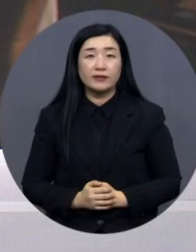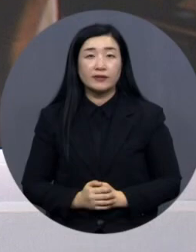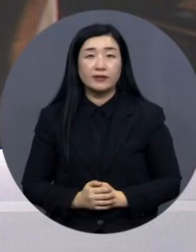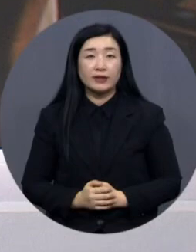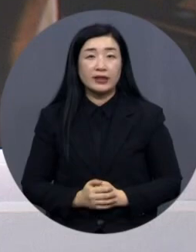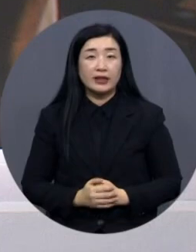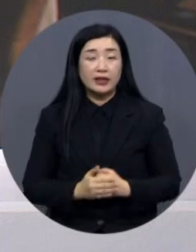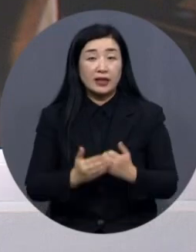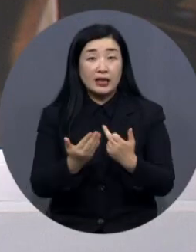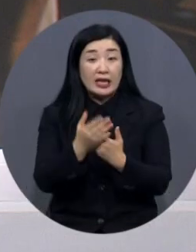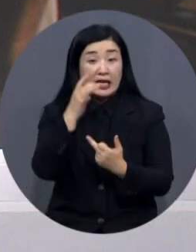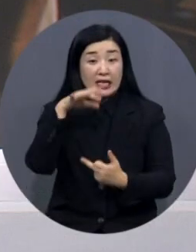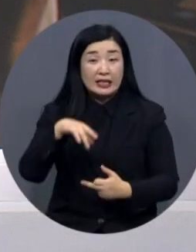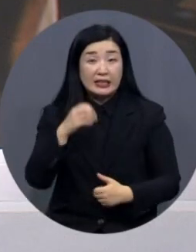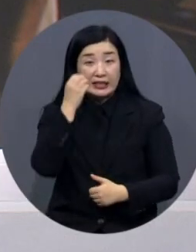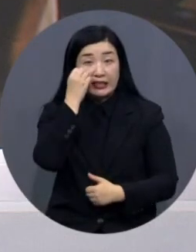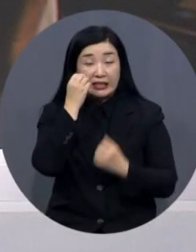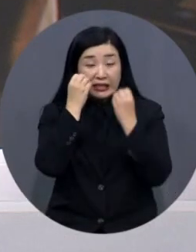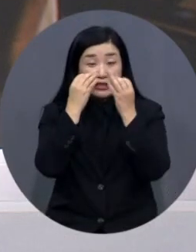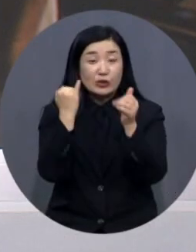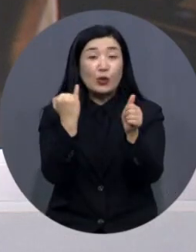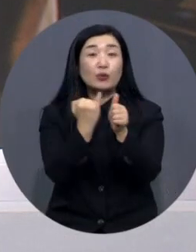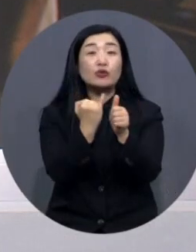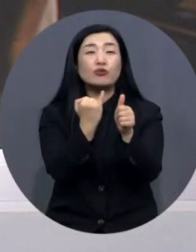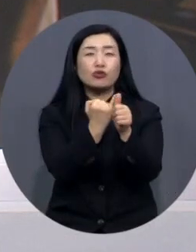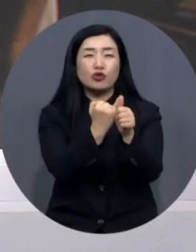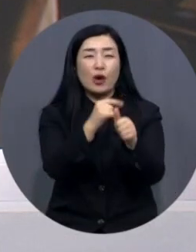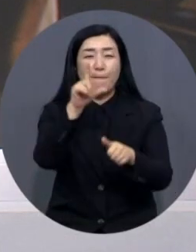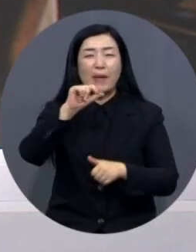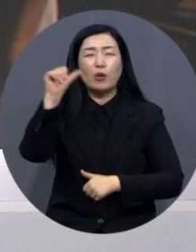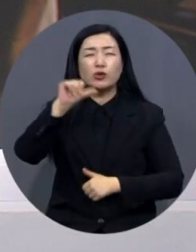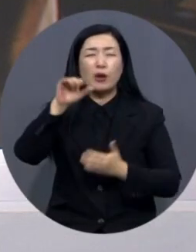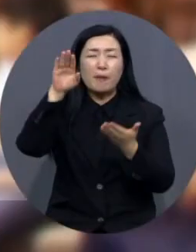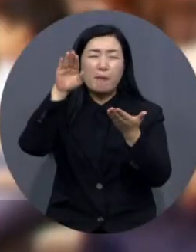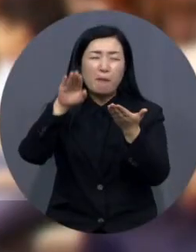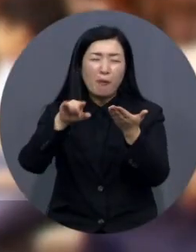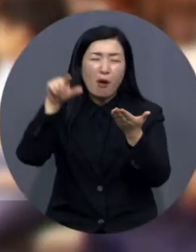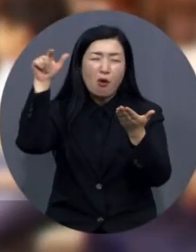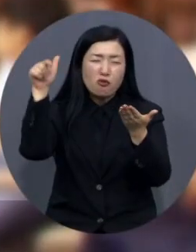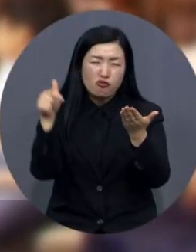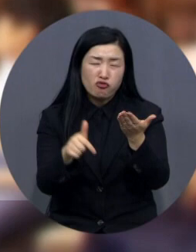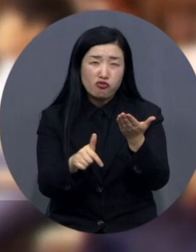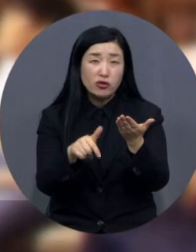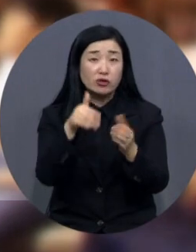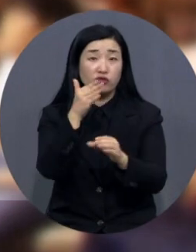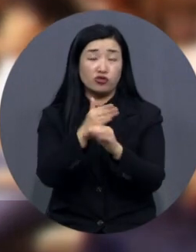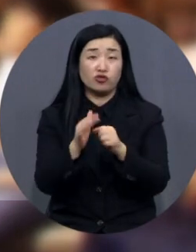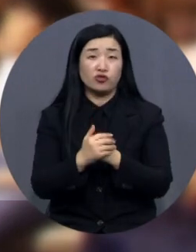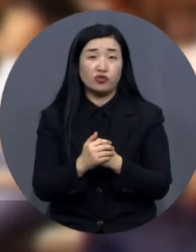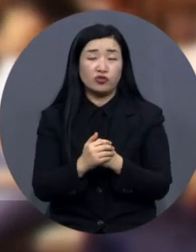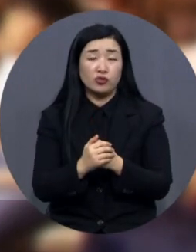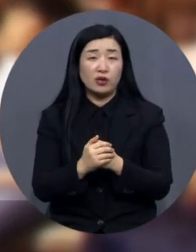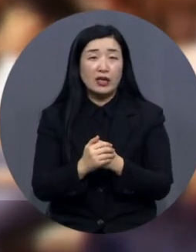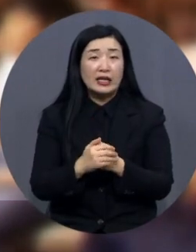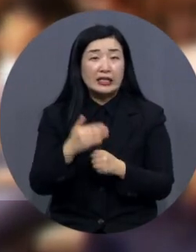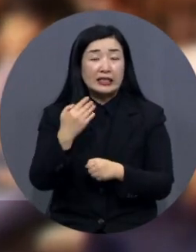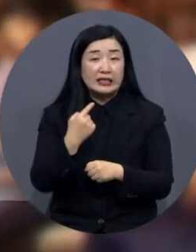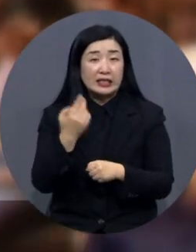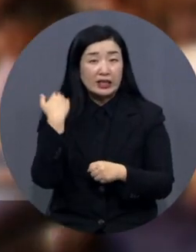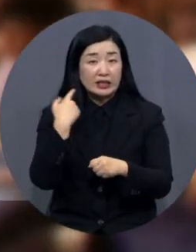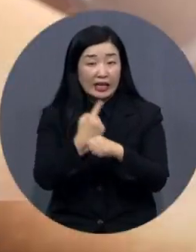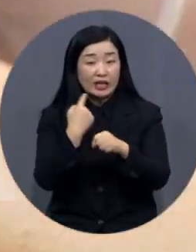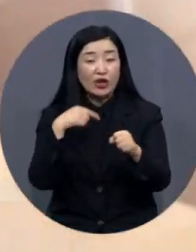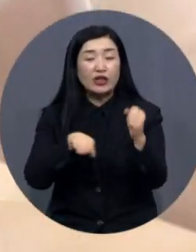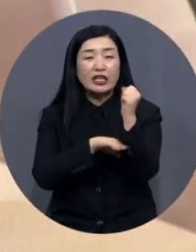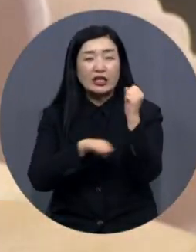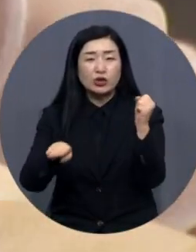제주 지역 신혼부부 수가 처음으로 1만 5천 쌍 아래로 떨어졌습니다. 통계청에 따르면 지난해 기준 제주에 거주하는